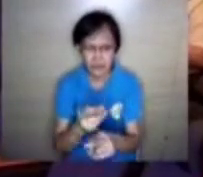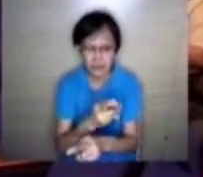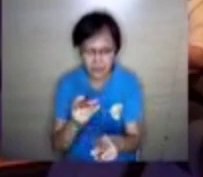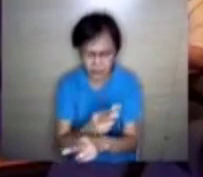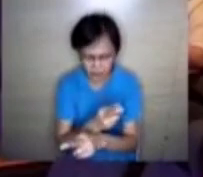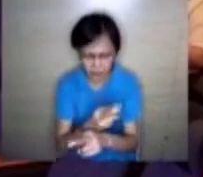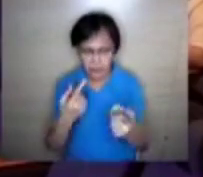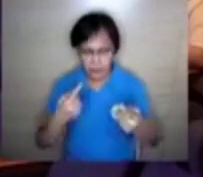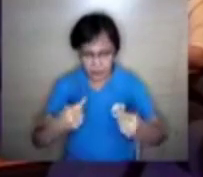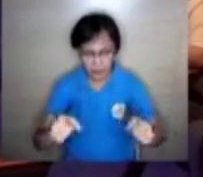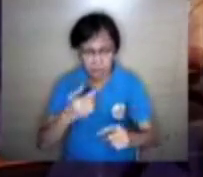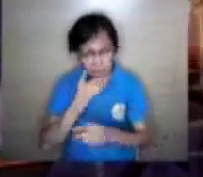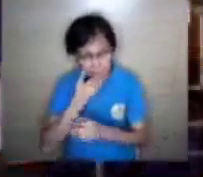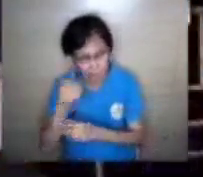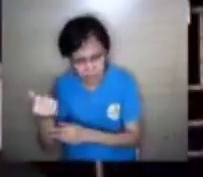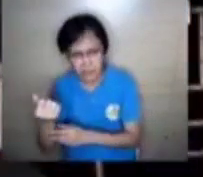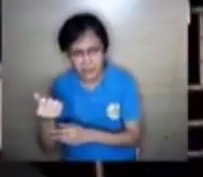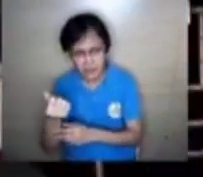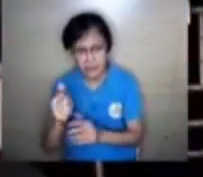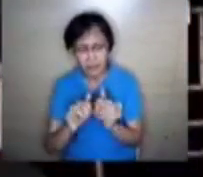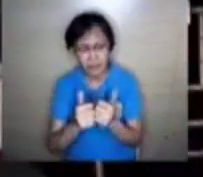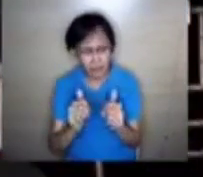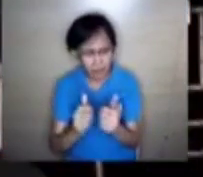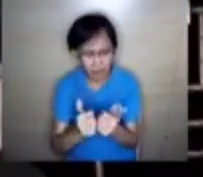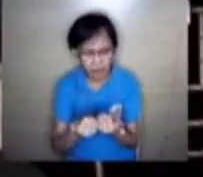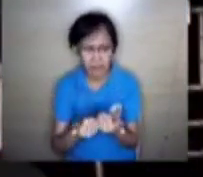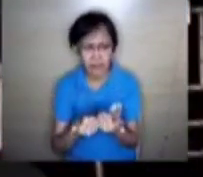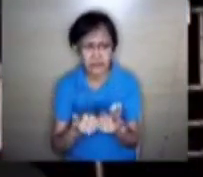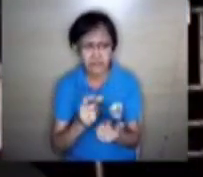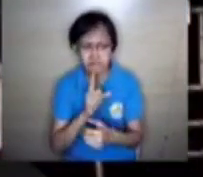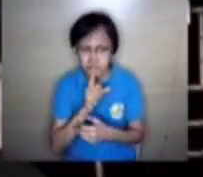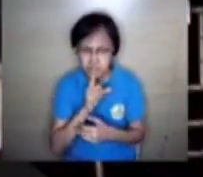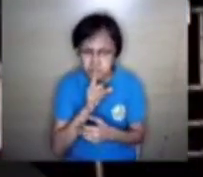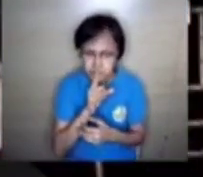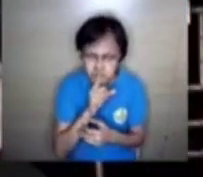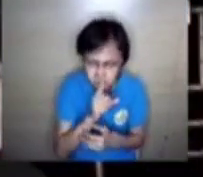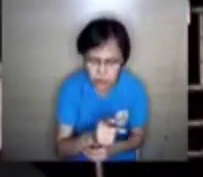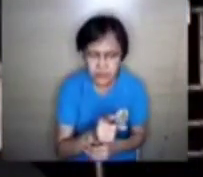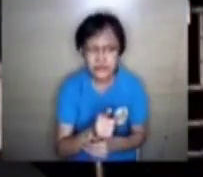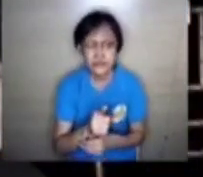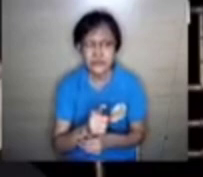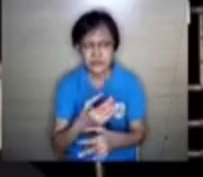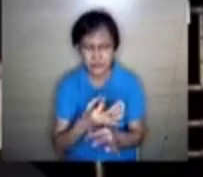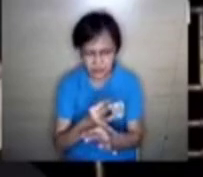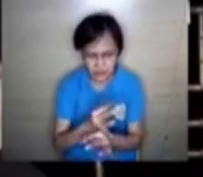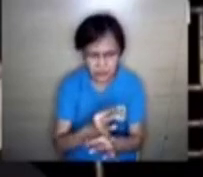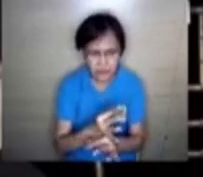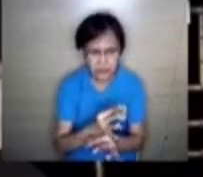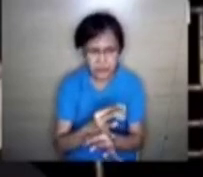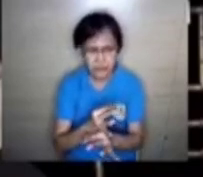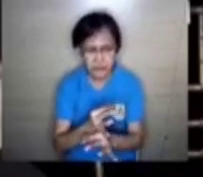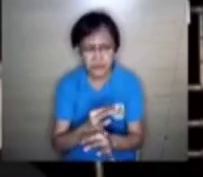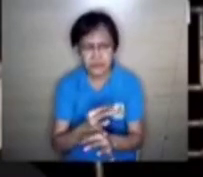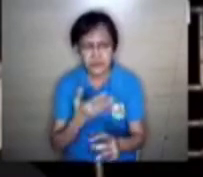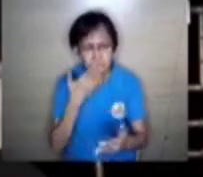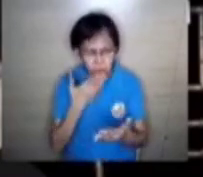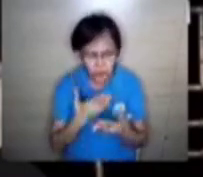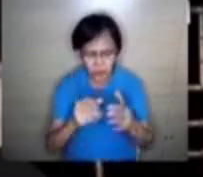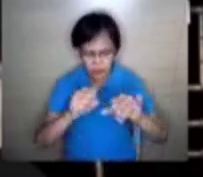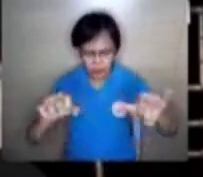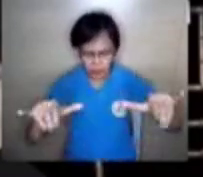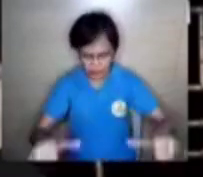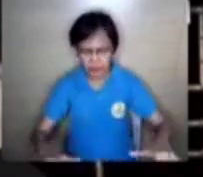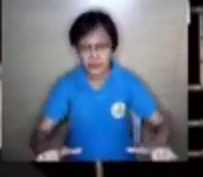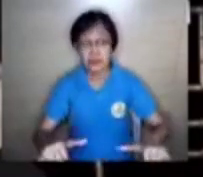Pinagsisikapan din natin maging mas business friendly pa. Nagtayo tayo ng business one-stop shop sa Ayala the 30th para maging